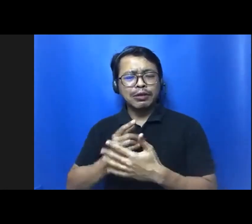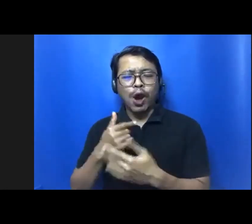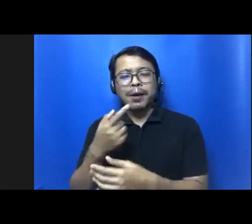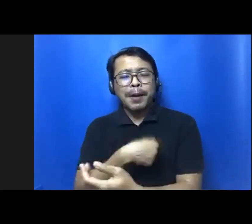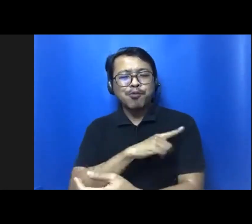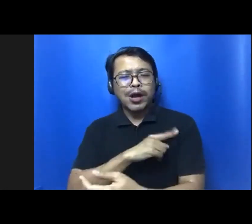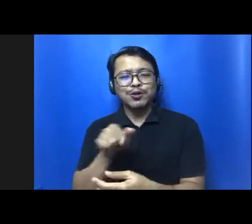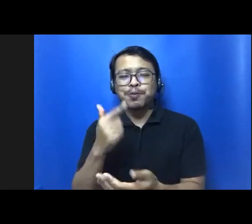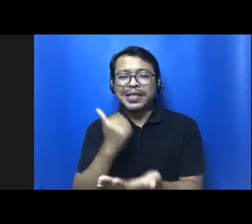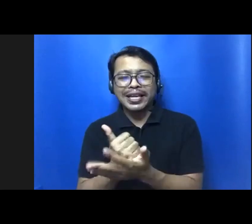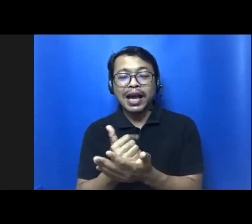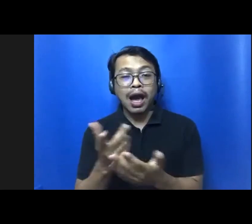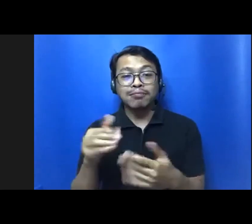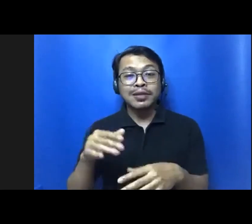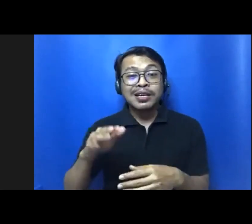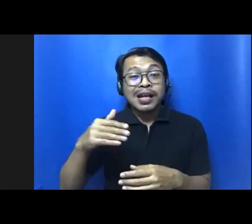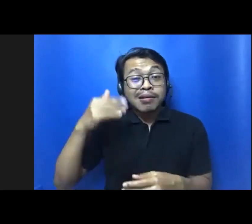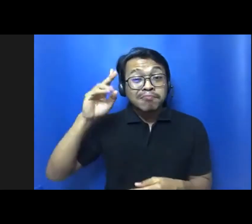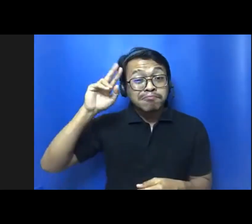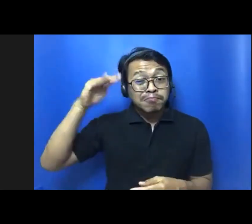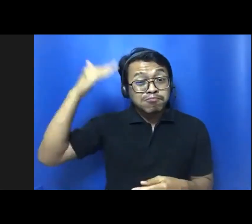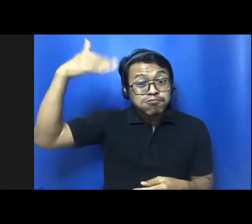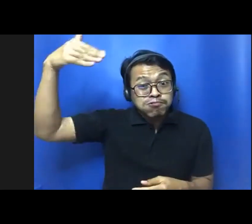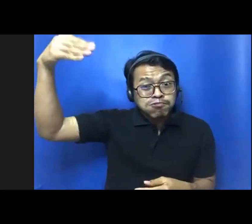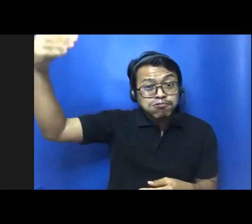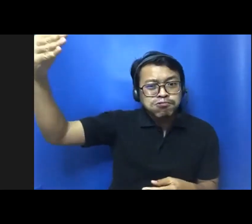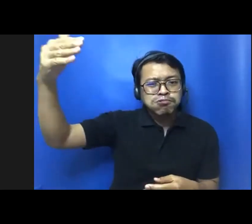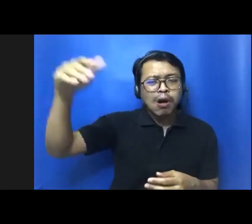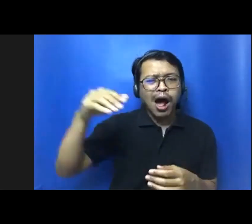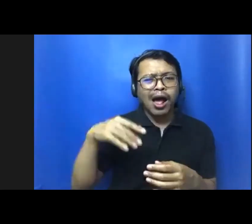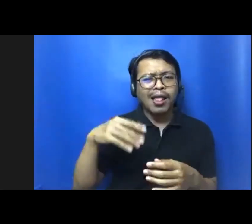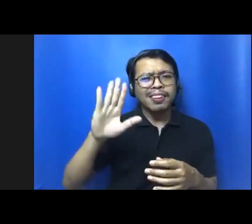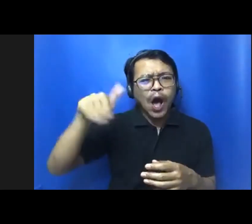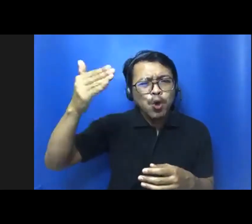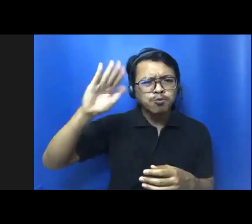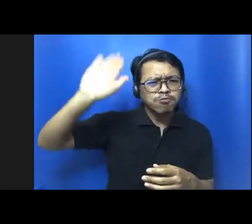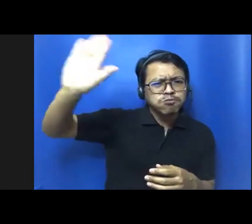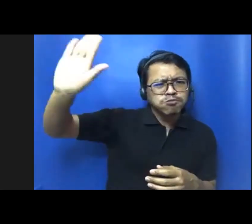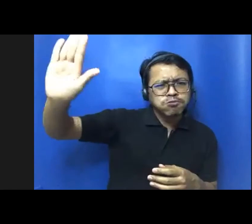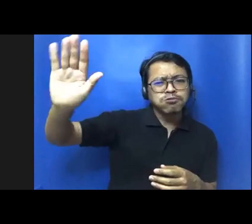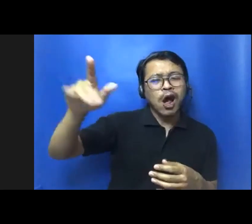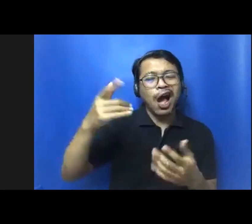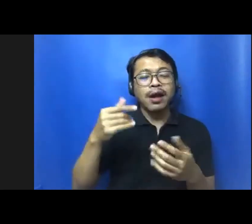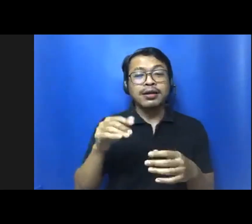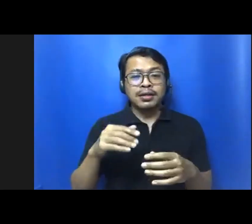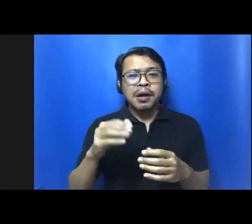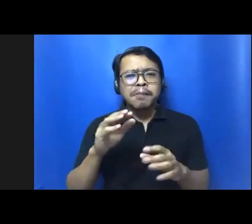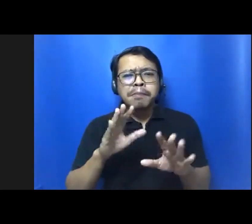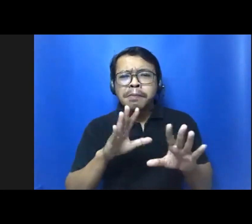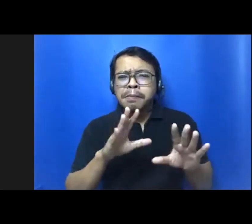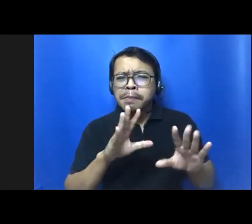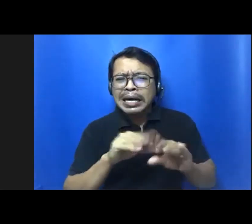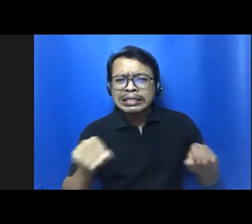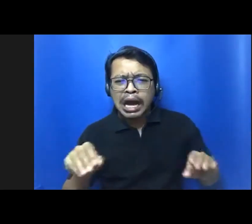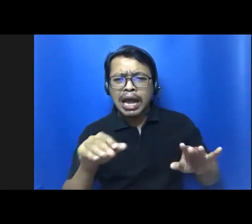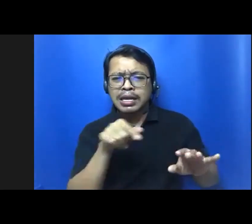pekerjaan-pekerjaan yang ada sekarang itu akan hilang, digantikan oleh otomatisasi. Dan ini tanda-tandanya sudah